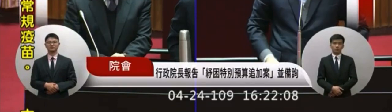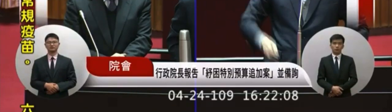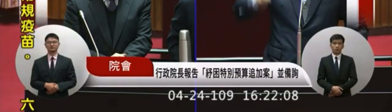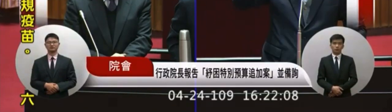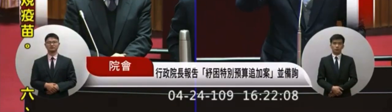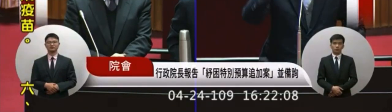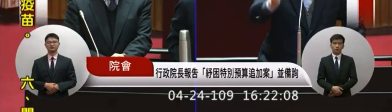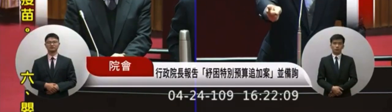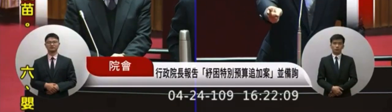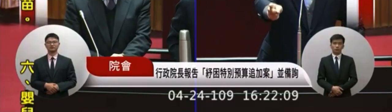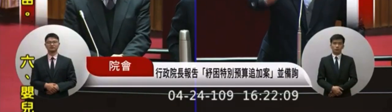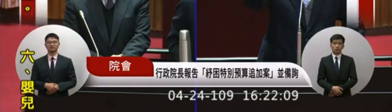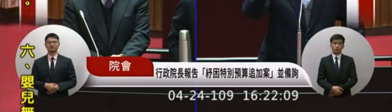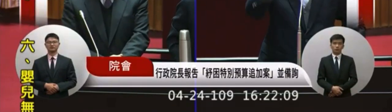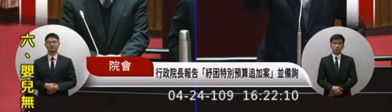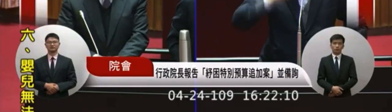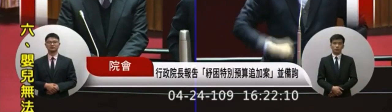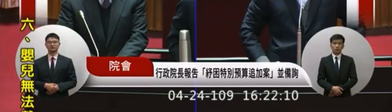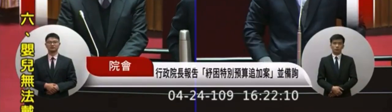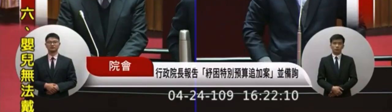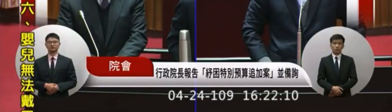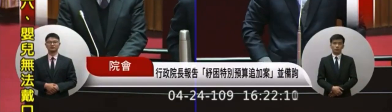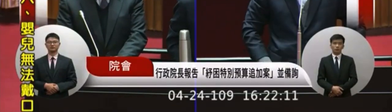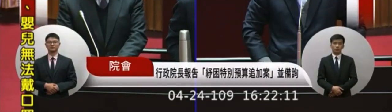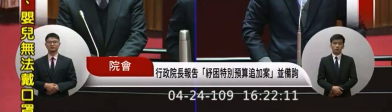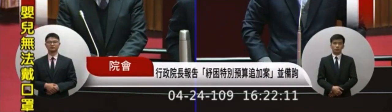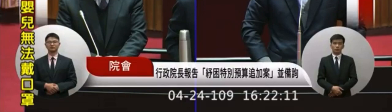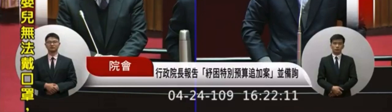银行，你对民间银行你要配套，